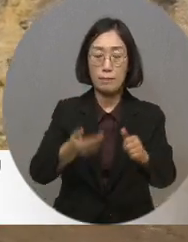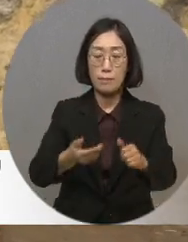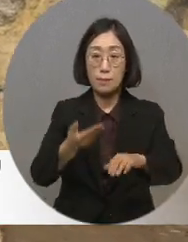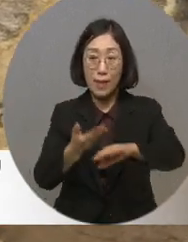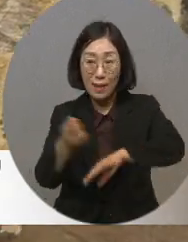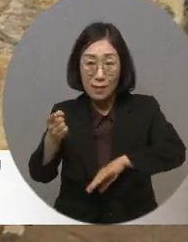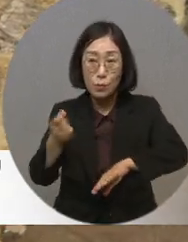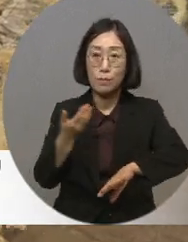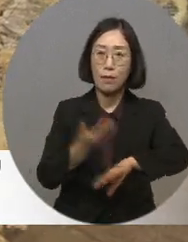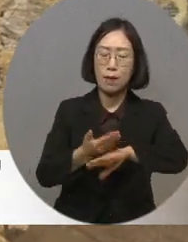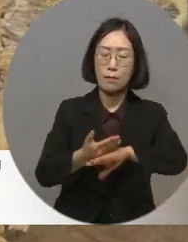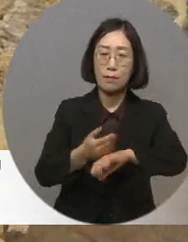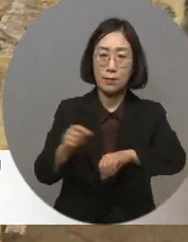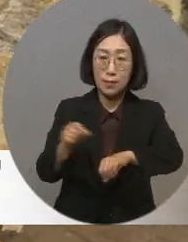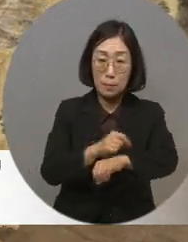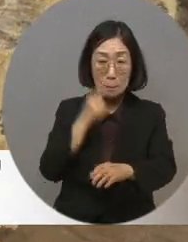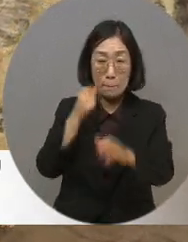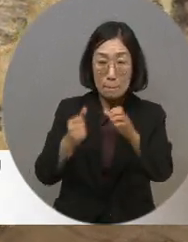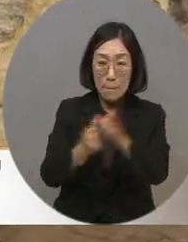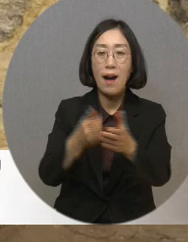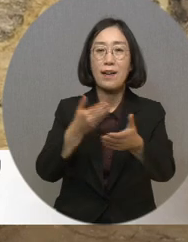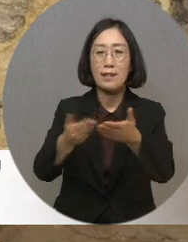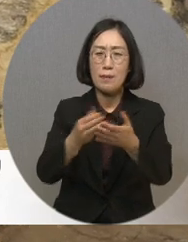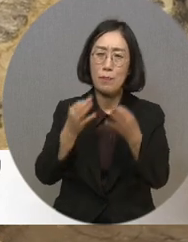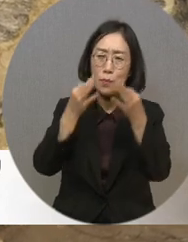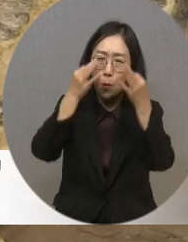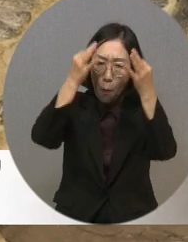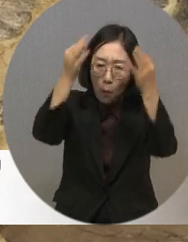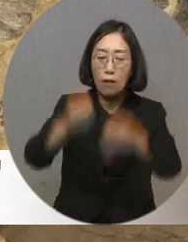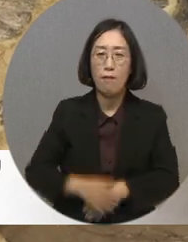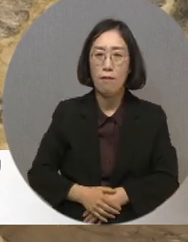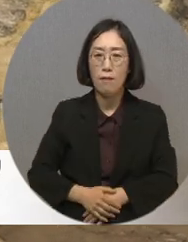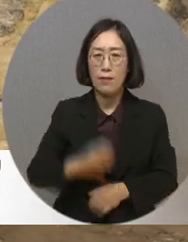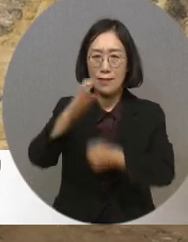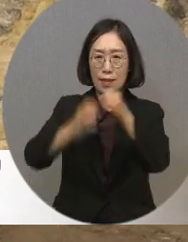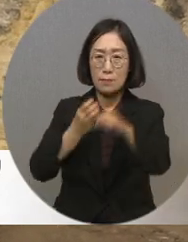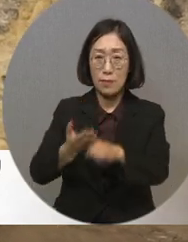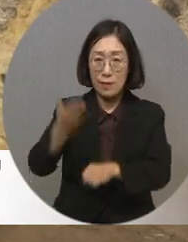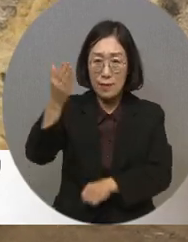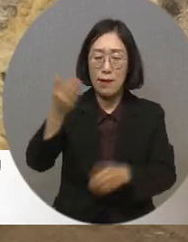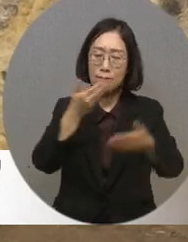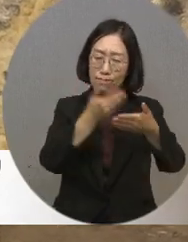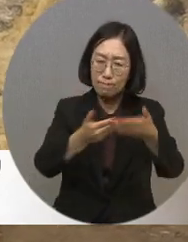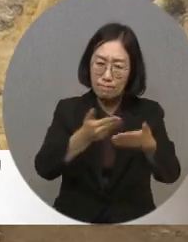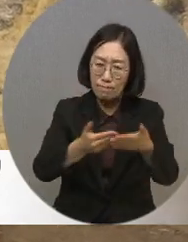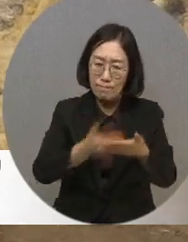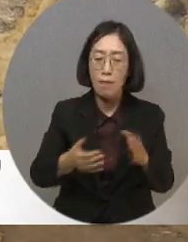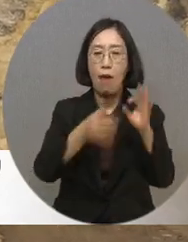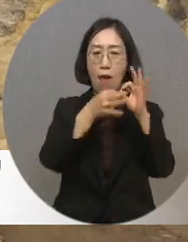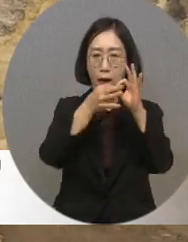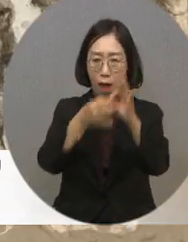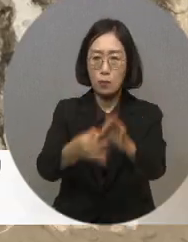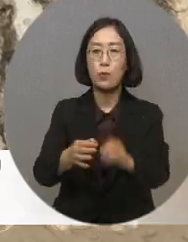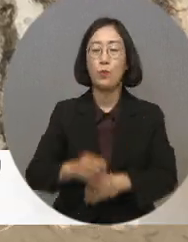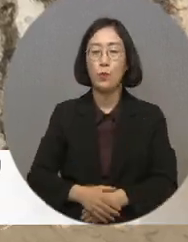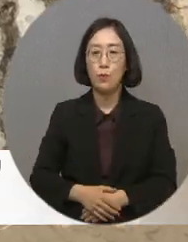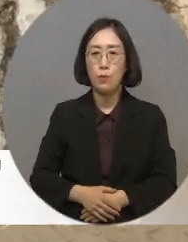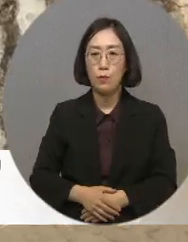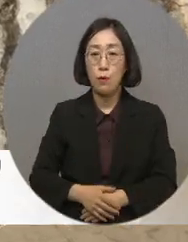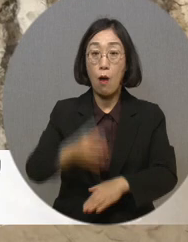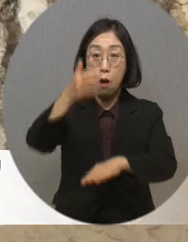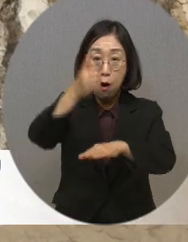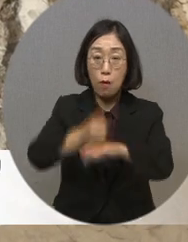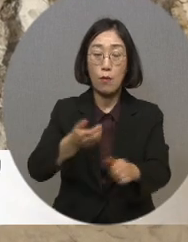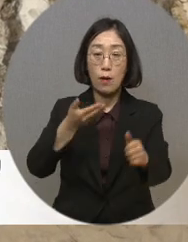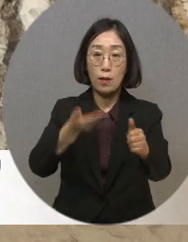다른 그림을 그리고자 부단히 노력하며 40여 년의 작업 과정을 지켜왔습니다. 그 결과